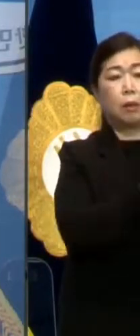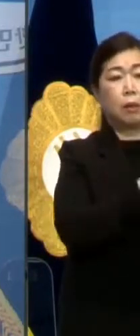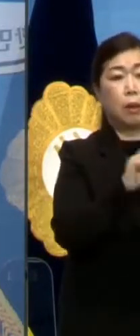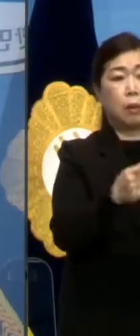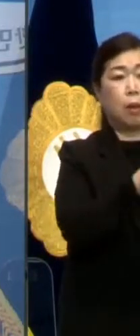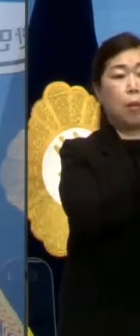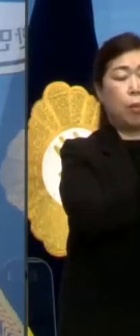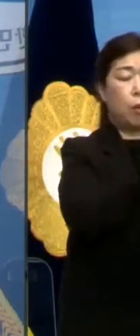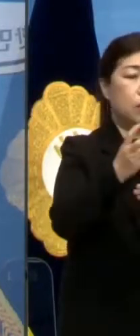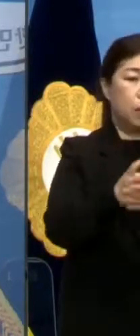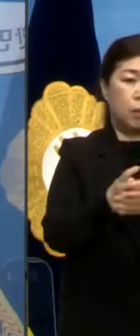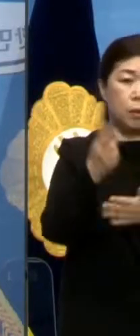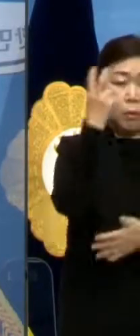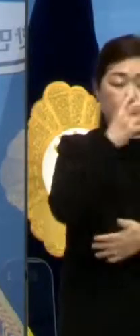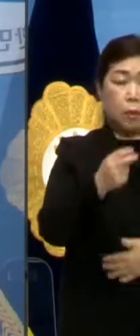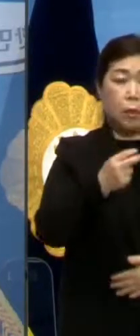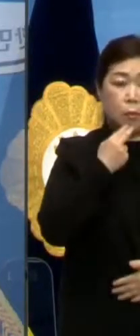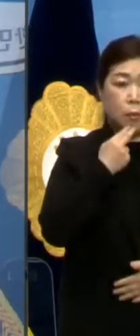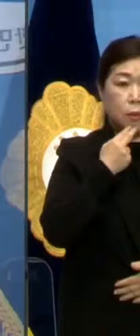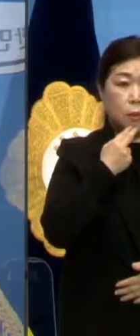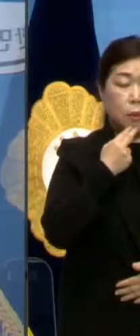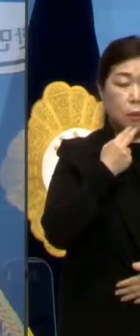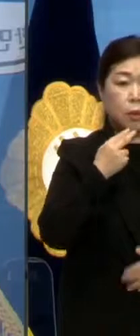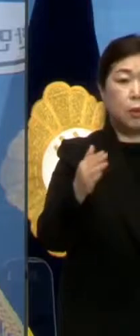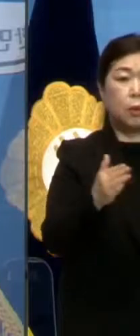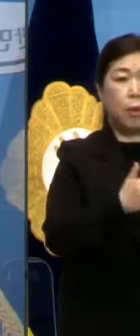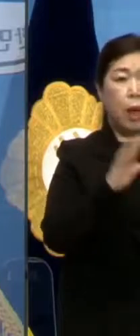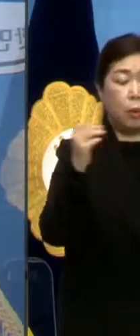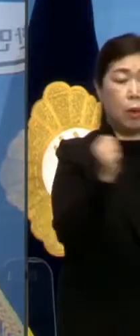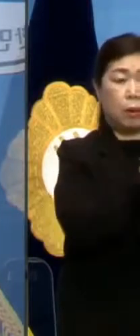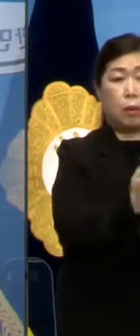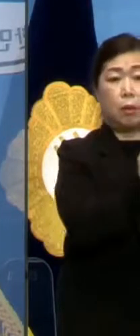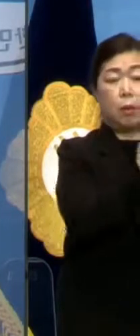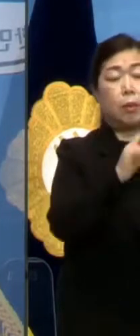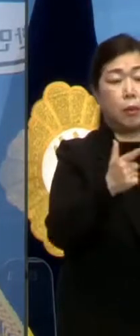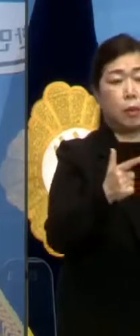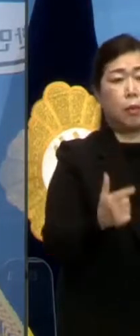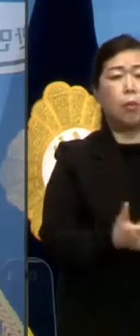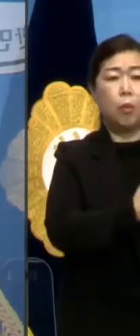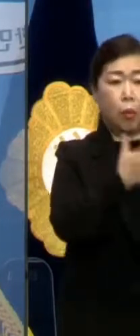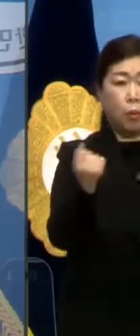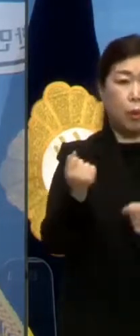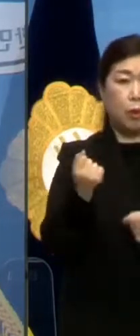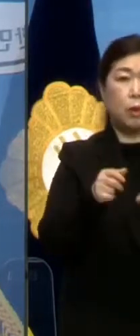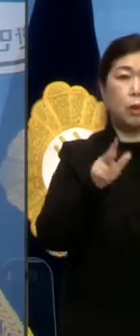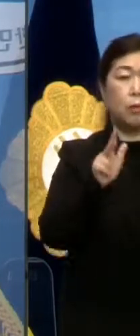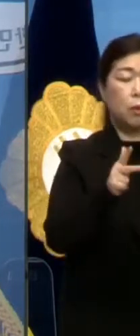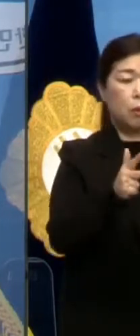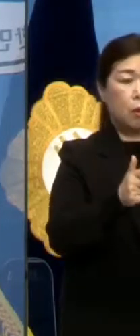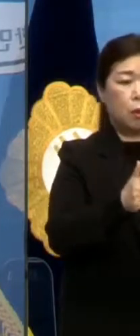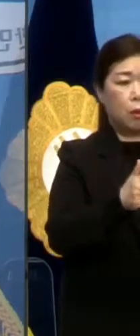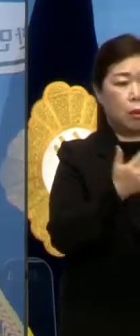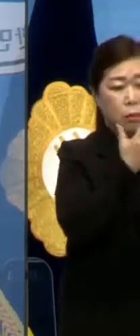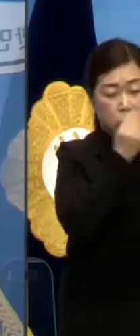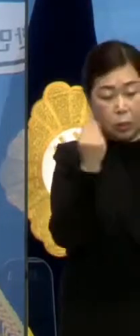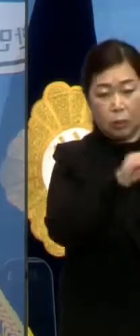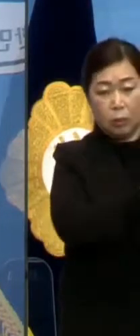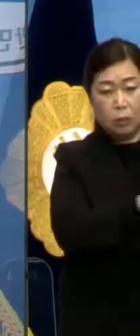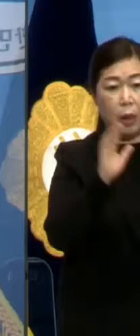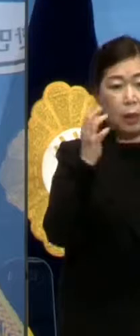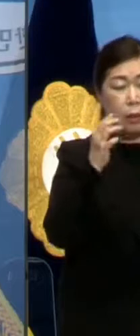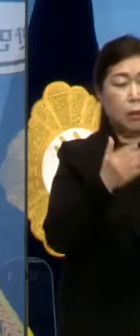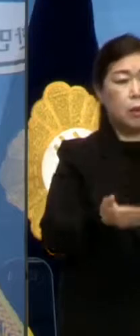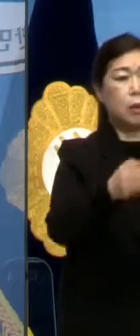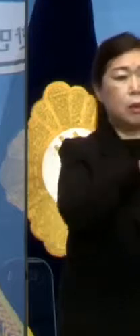제도가 없어서 아동학대가 일어나는 것이 아닙니다. 우리 모두가 지금도 소외된 아이들, 시설에서